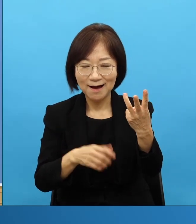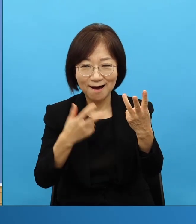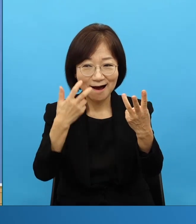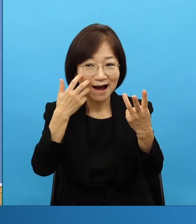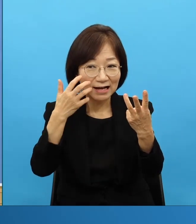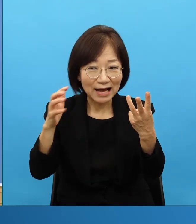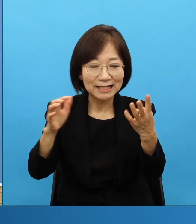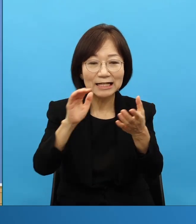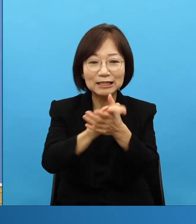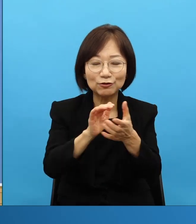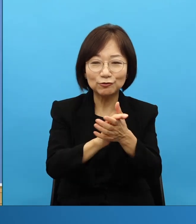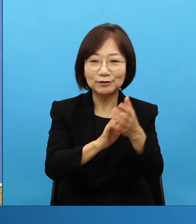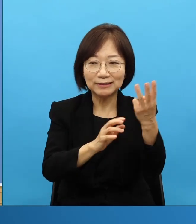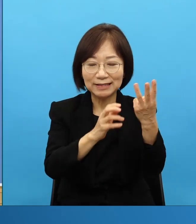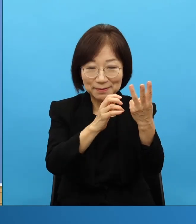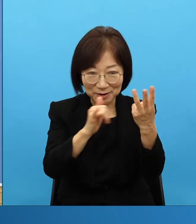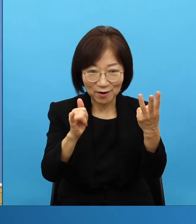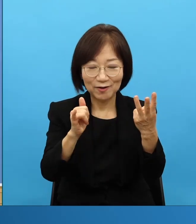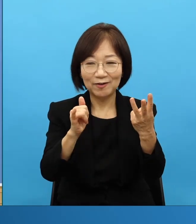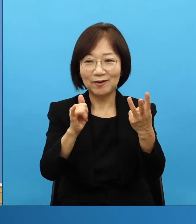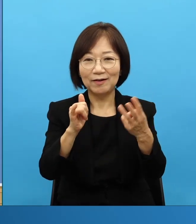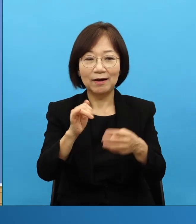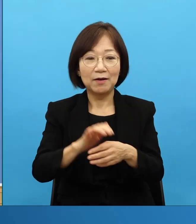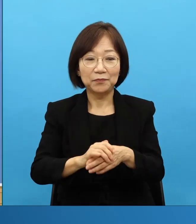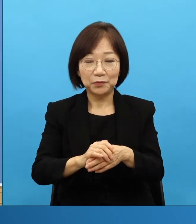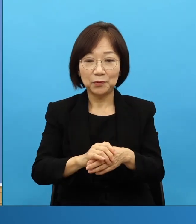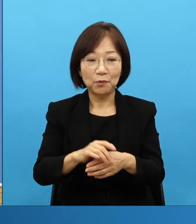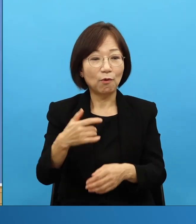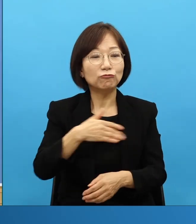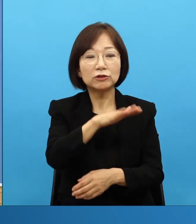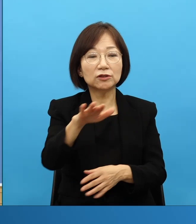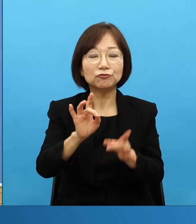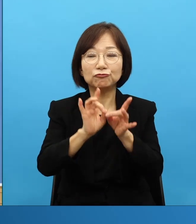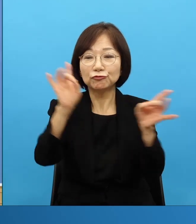will not bow before these idols. 다니엘은 죽는 줄 알고도